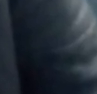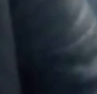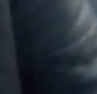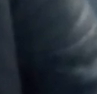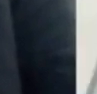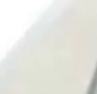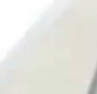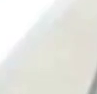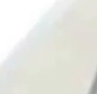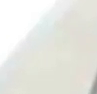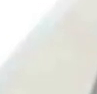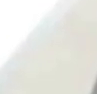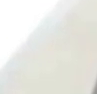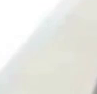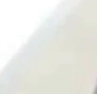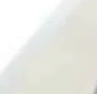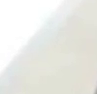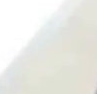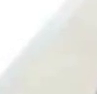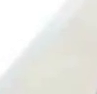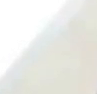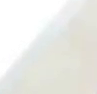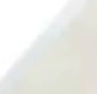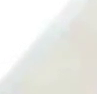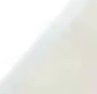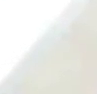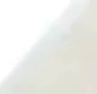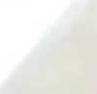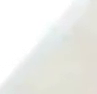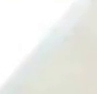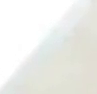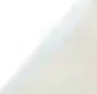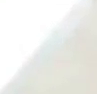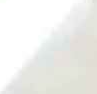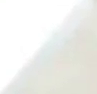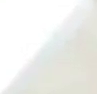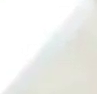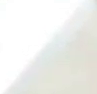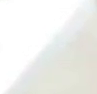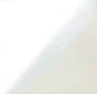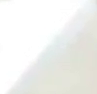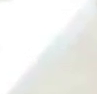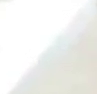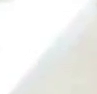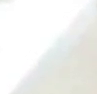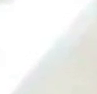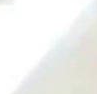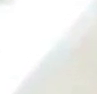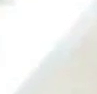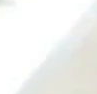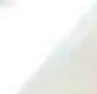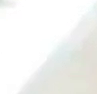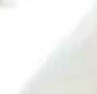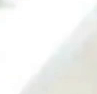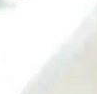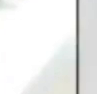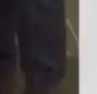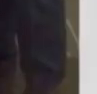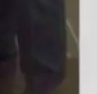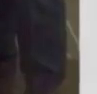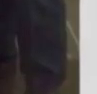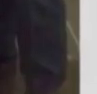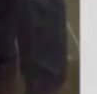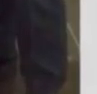18, 1982. Nagtapos ng Bachelor of Science in Industrial Education sa Mindanao State University, Iligan Institute of Technology,